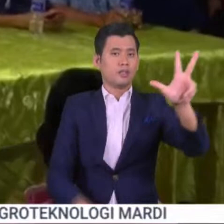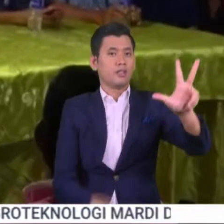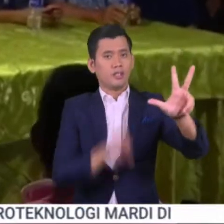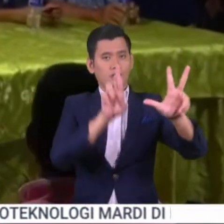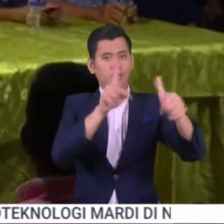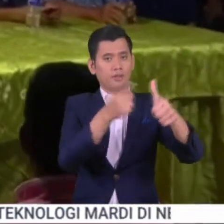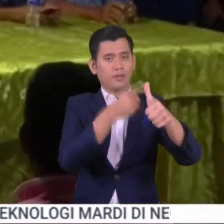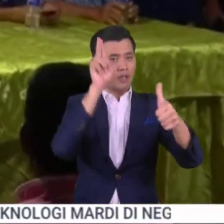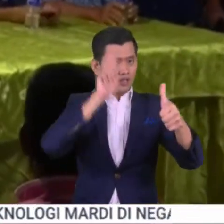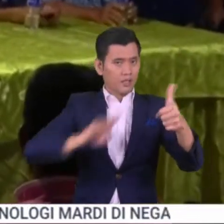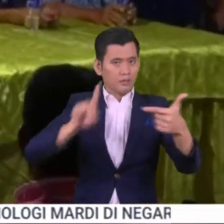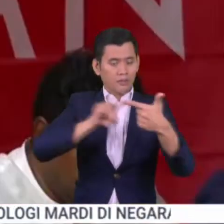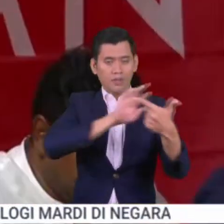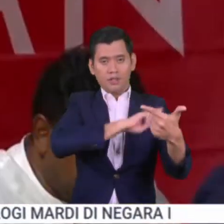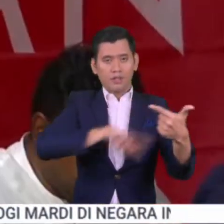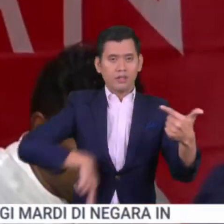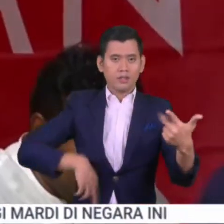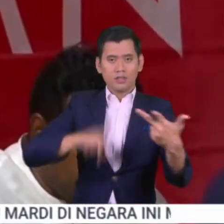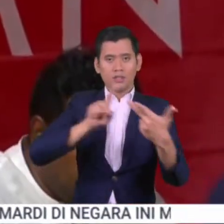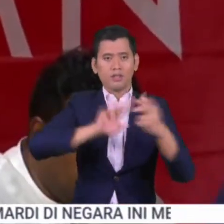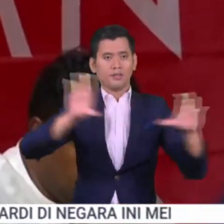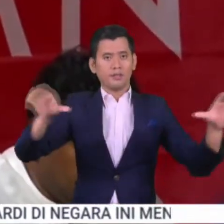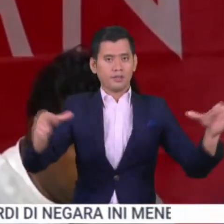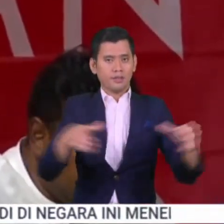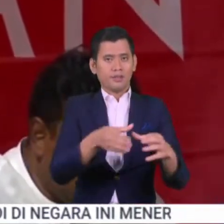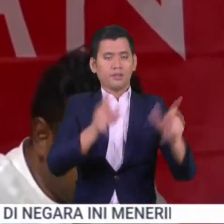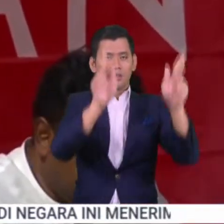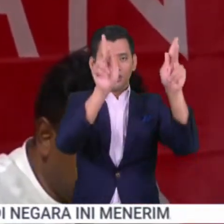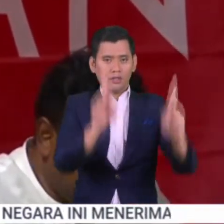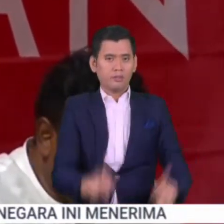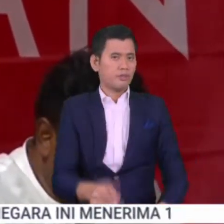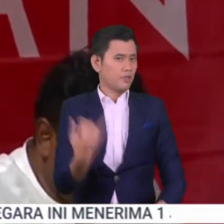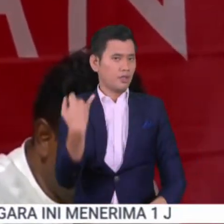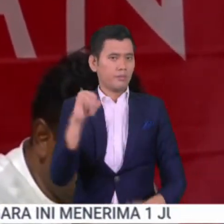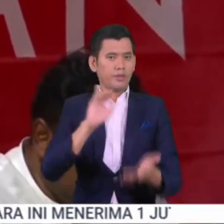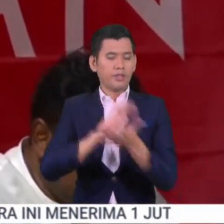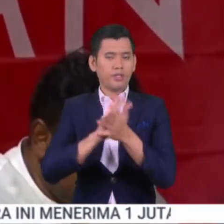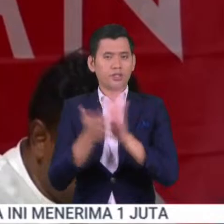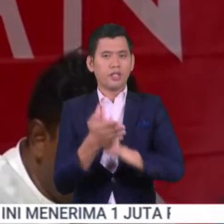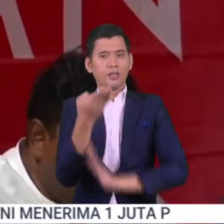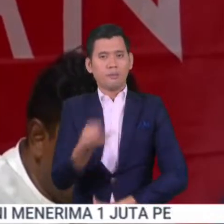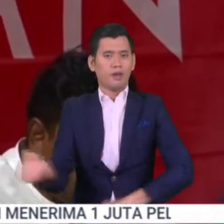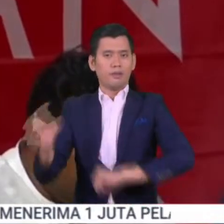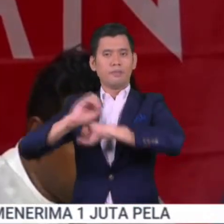iaitu agama, raja dan kaum tidak dijadikan bahan kempen.